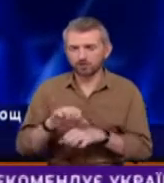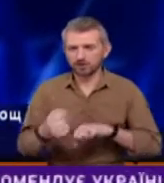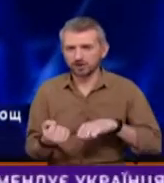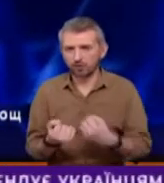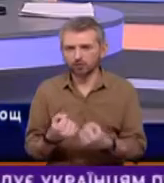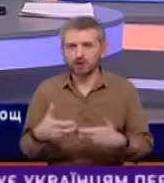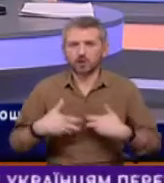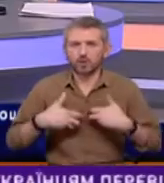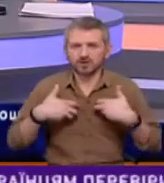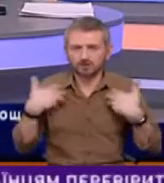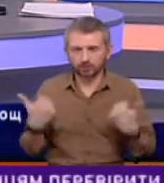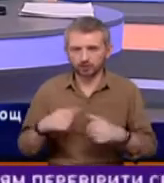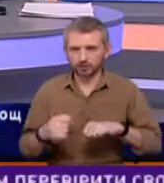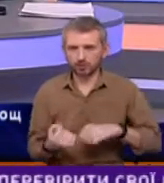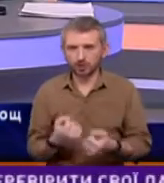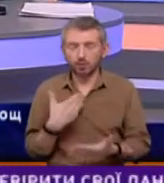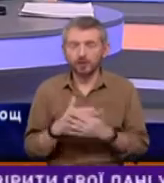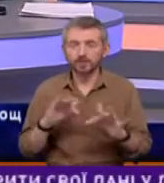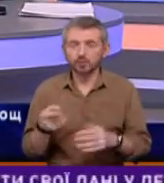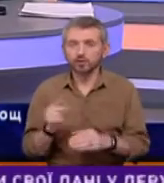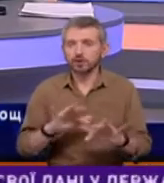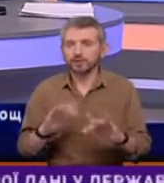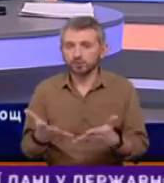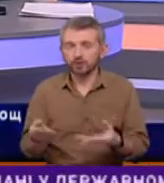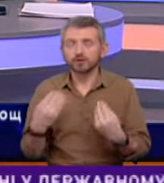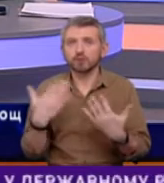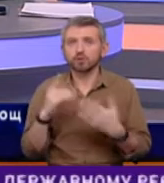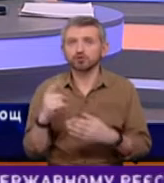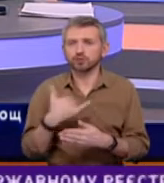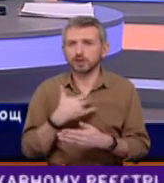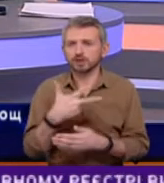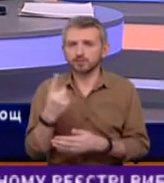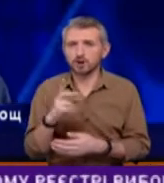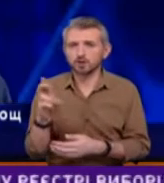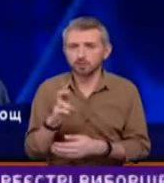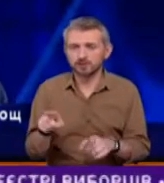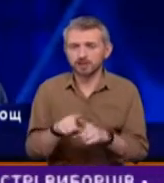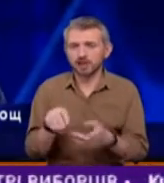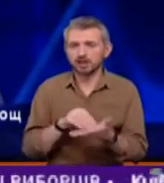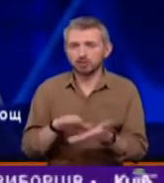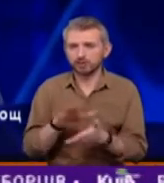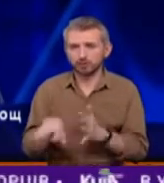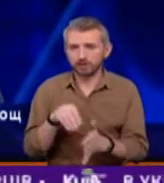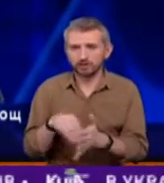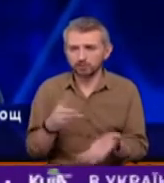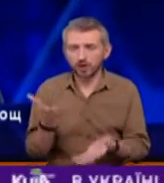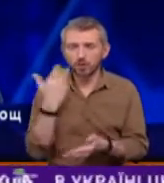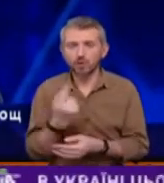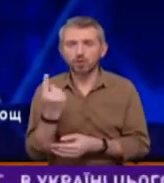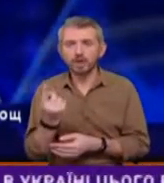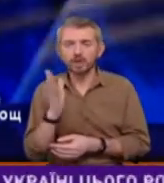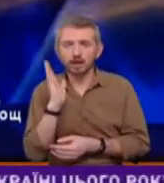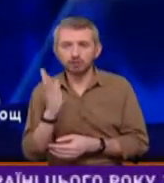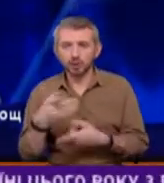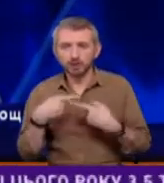і роздіваючи один одного. От відбулося те, що відбулося. Дай Бог, щоб у нас 31 березня таке не повторилося на виборах, коли одні